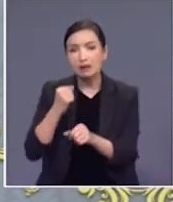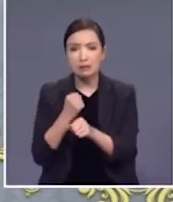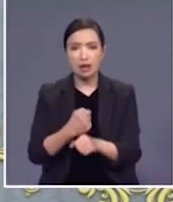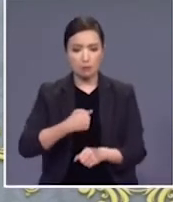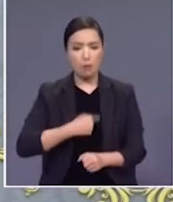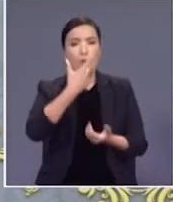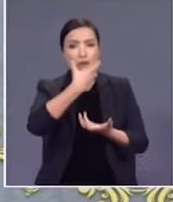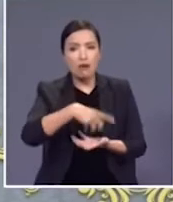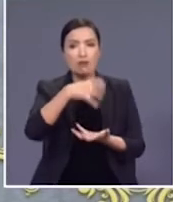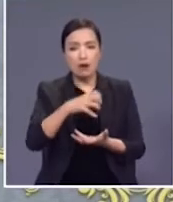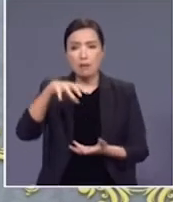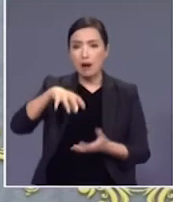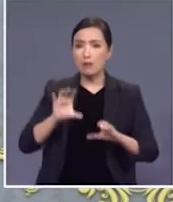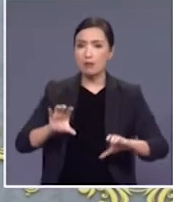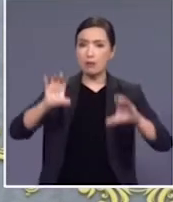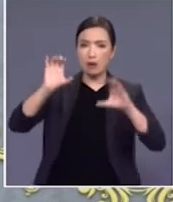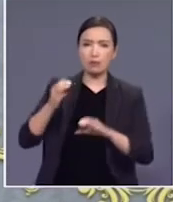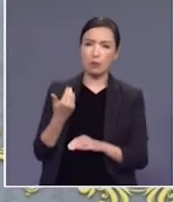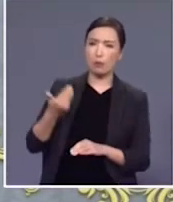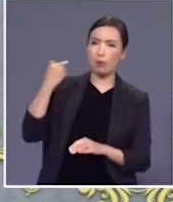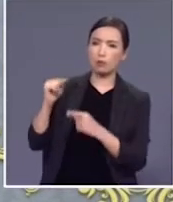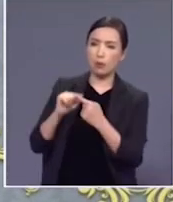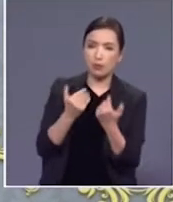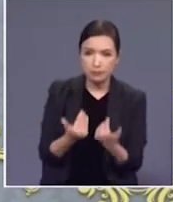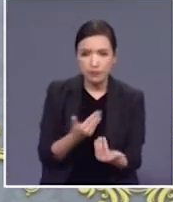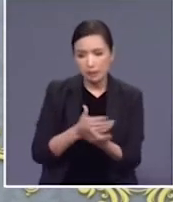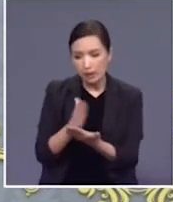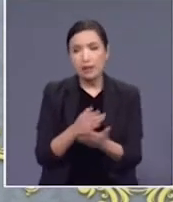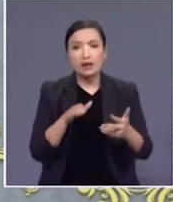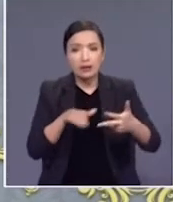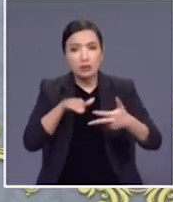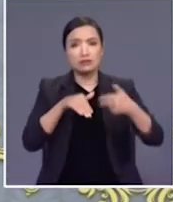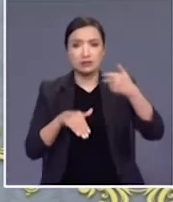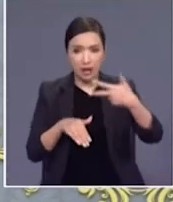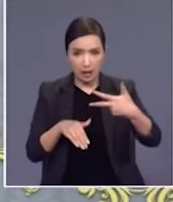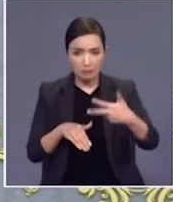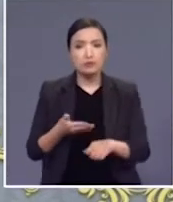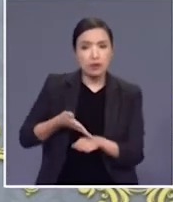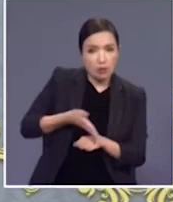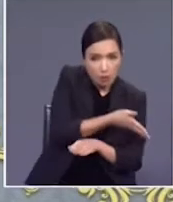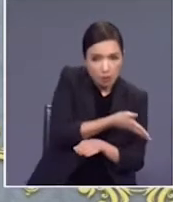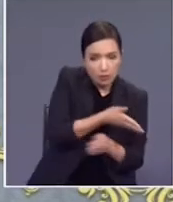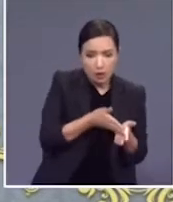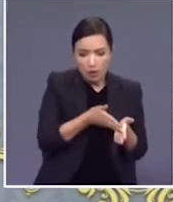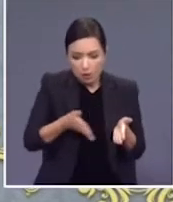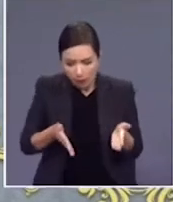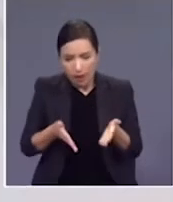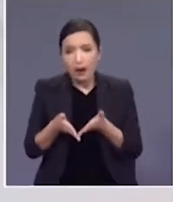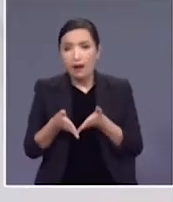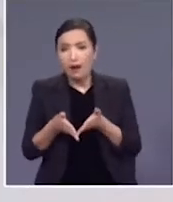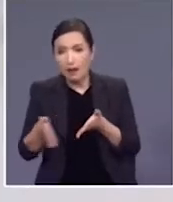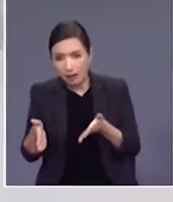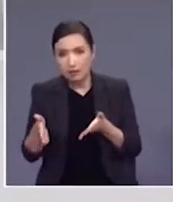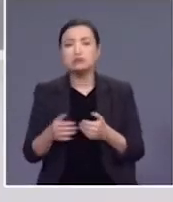การดำเนินการของภาครัฐที่ผ่านมาโดยสังเขปแล้วแบ่งออกเป็น3ขั้นตอนนะครับก็คือก่อนระหว่างหลังการเกิดอุทกภัยหรือภัยพิ